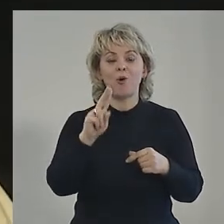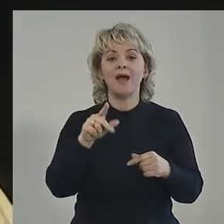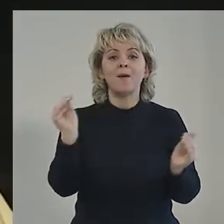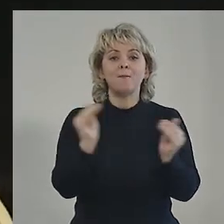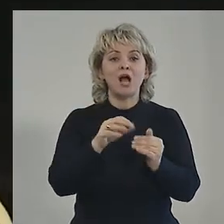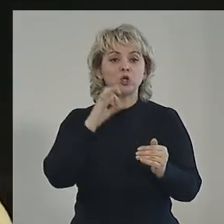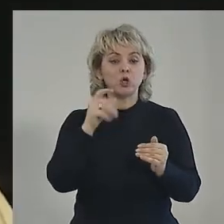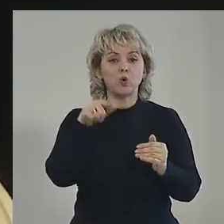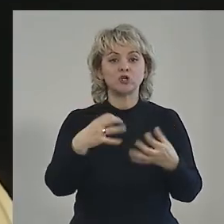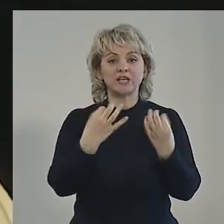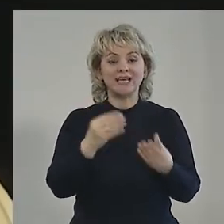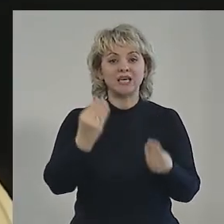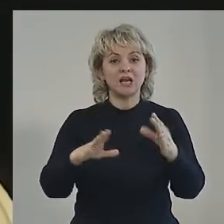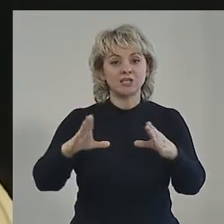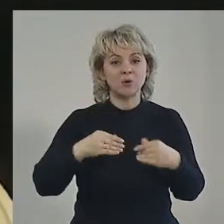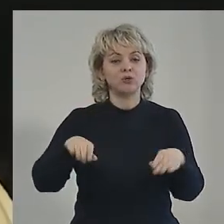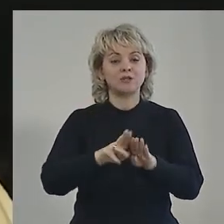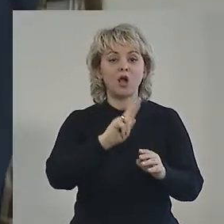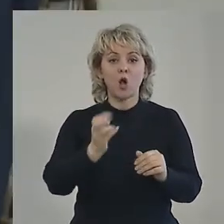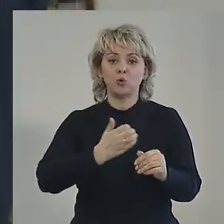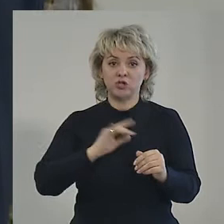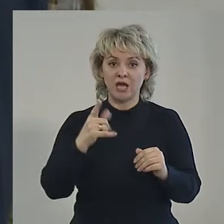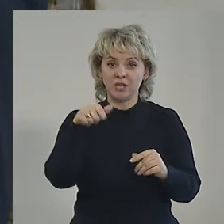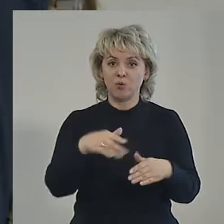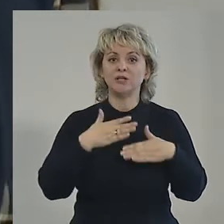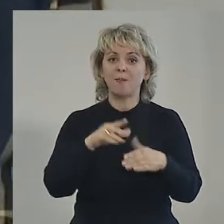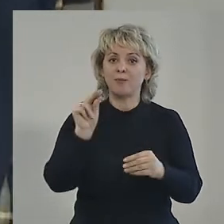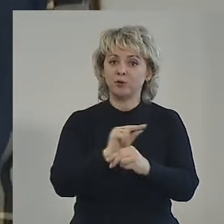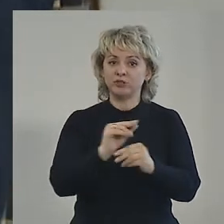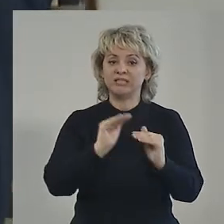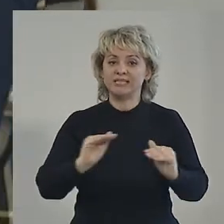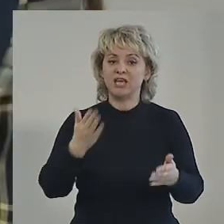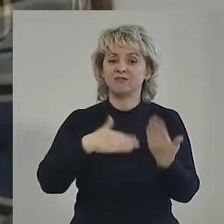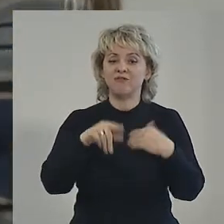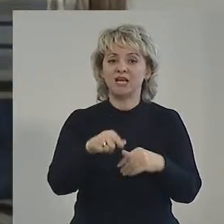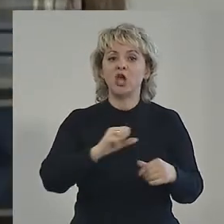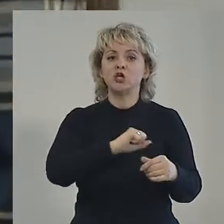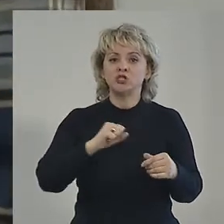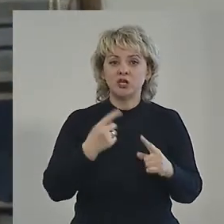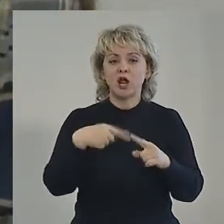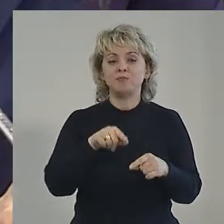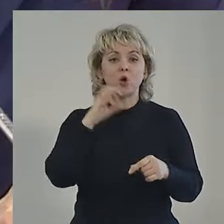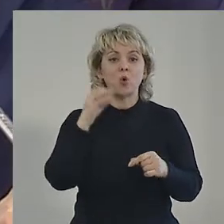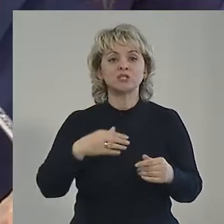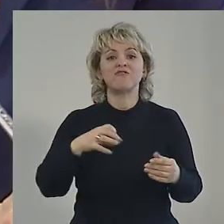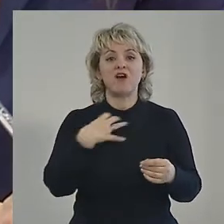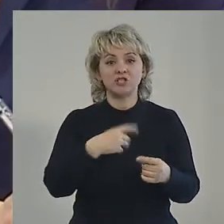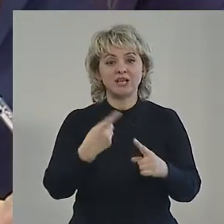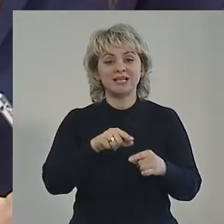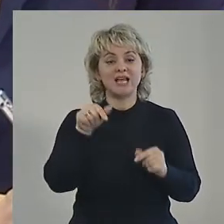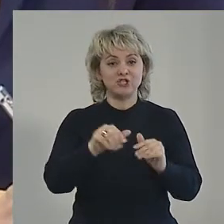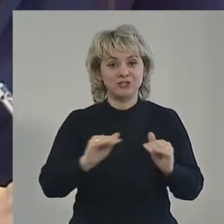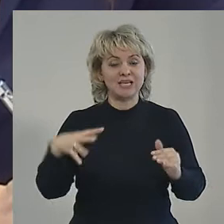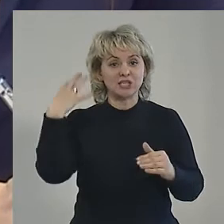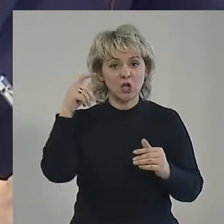маленькие в мире кошки позволяют играть с собой так, как хочется ребенку, и помогают лечить детей-инвалидов. Терапия Той Бобов актуальна для